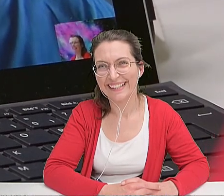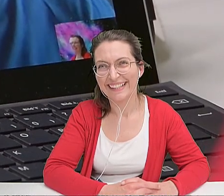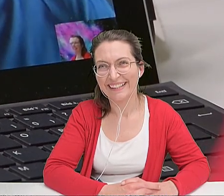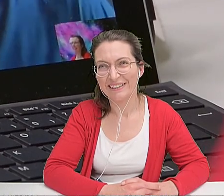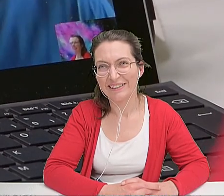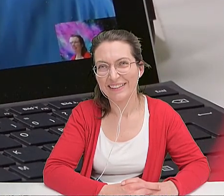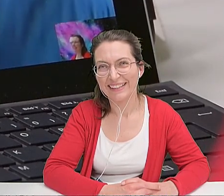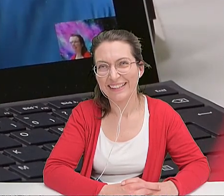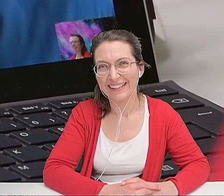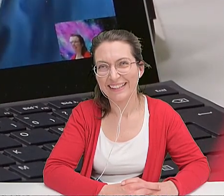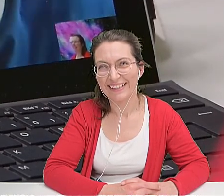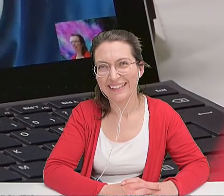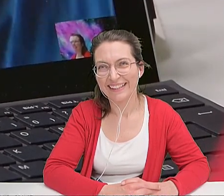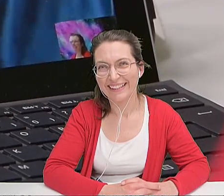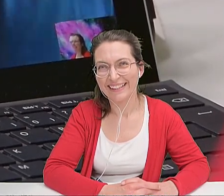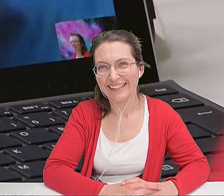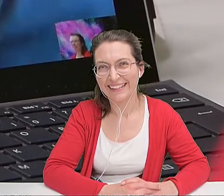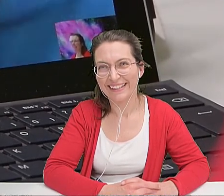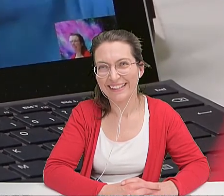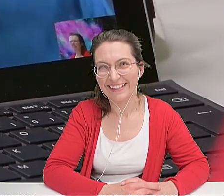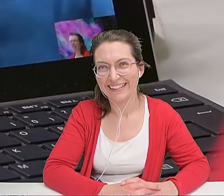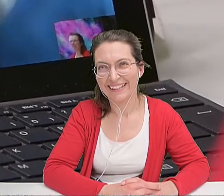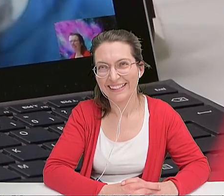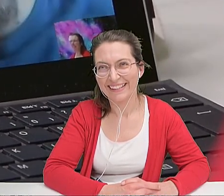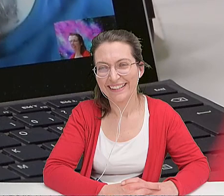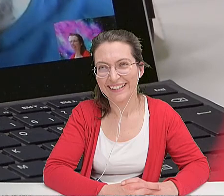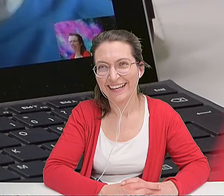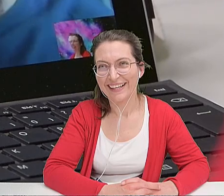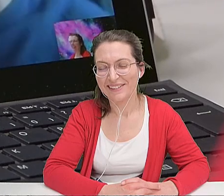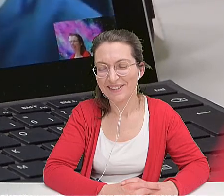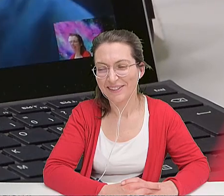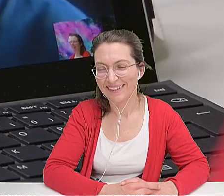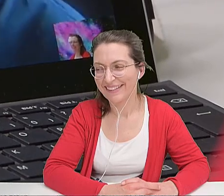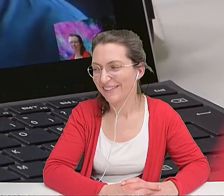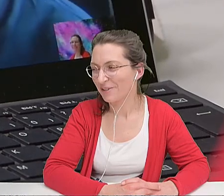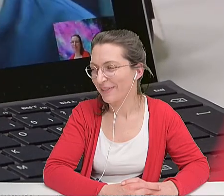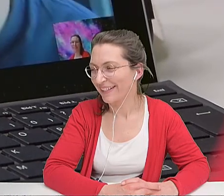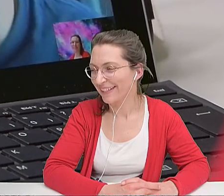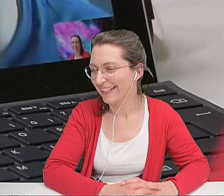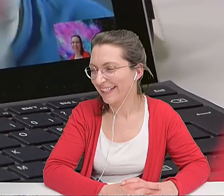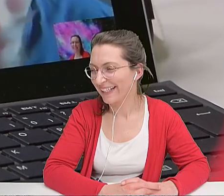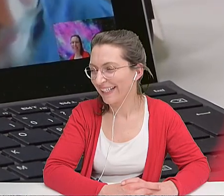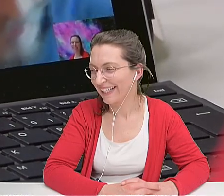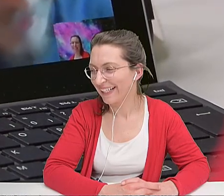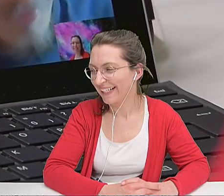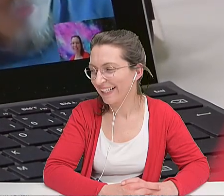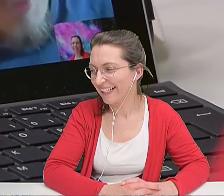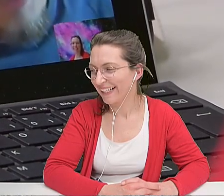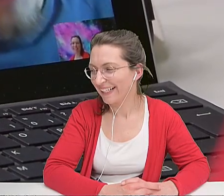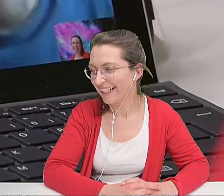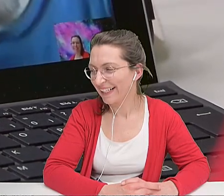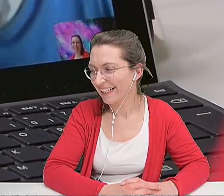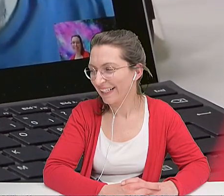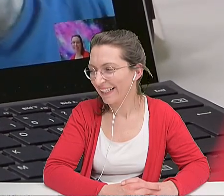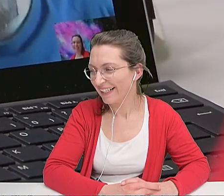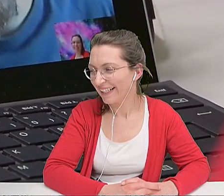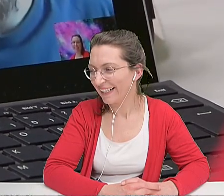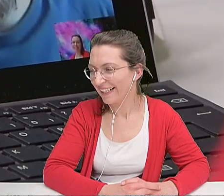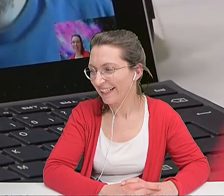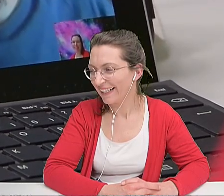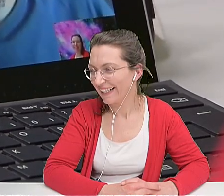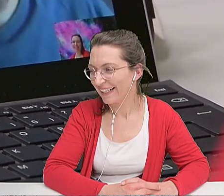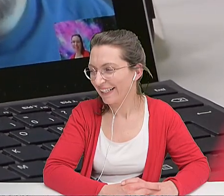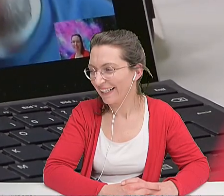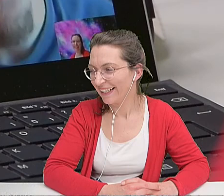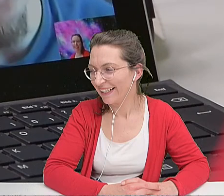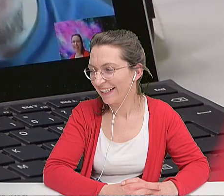Weil du bist sozusagen Zielpublikum gewesen. Ach. Ja. Also es ist natürlich, dass man kaum irgendwo